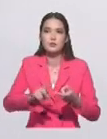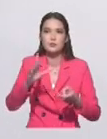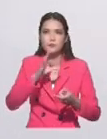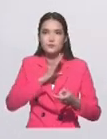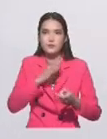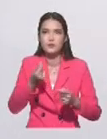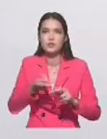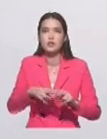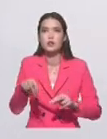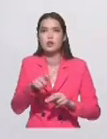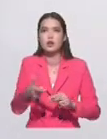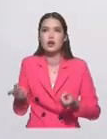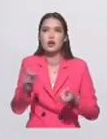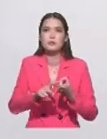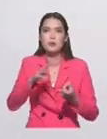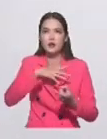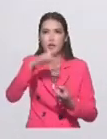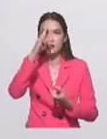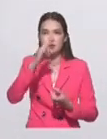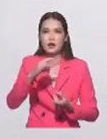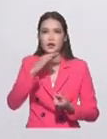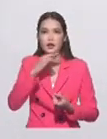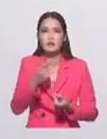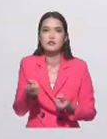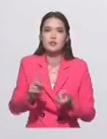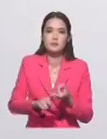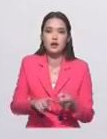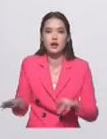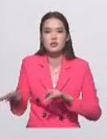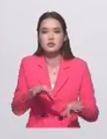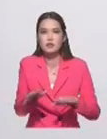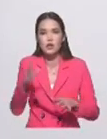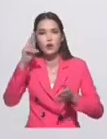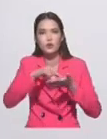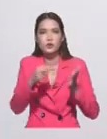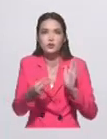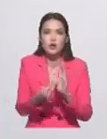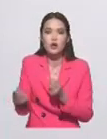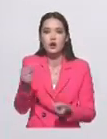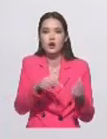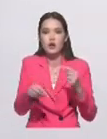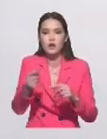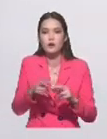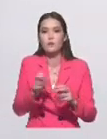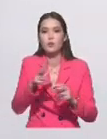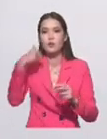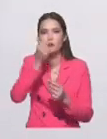медиаға байланысты Қазақстандағы жаңалықтармен, жаңа тың жобалармен және оны шетелде